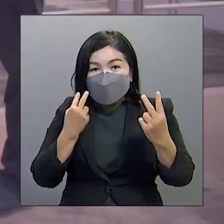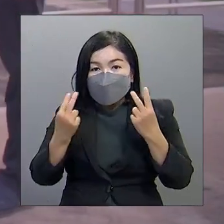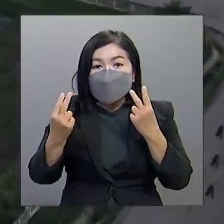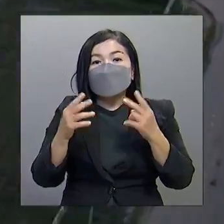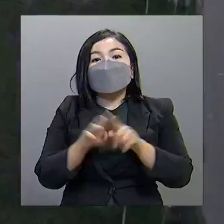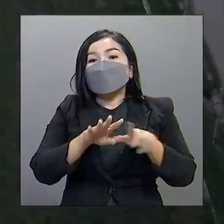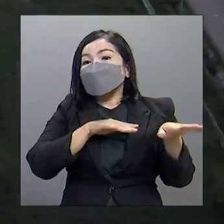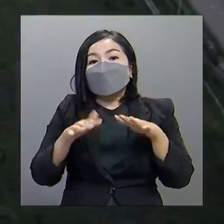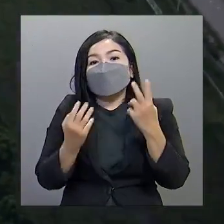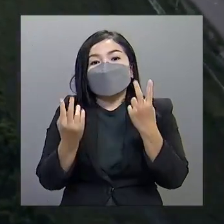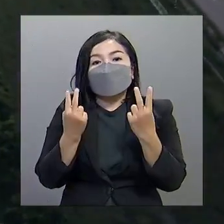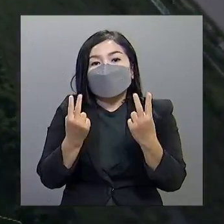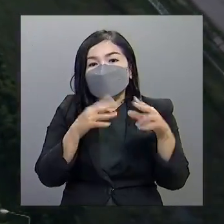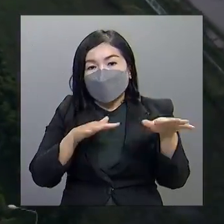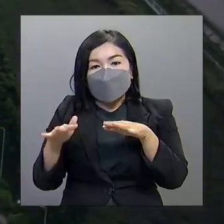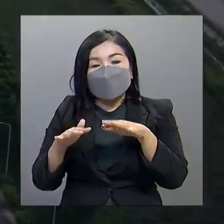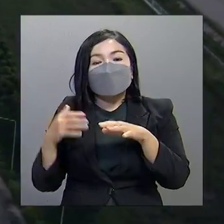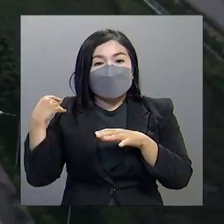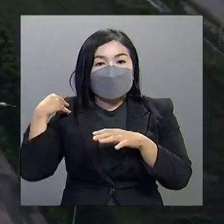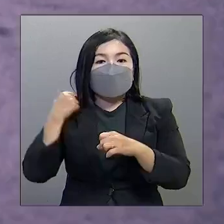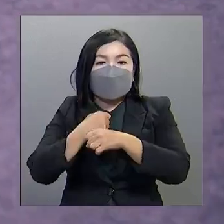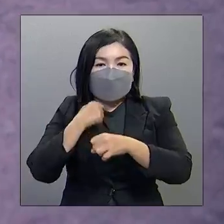4เลย ใช่ครับ